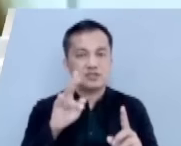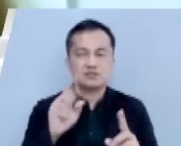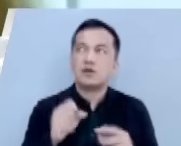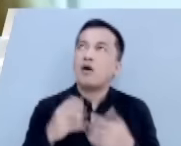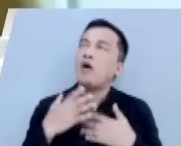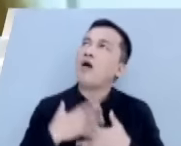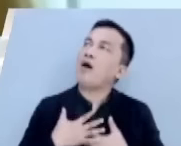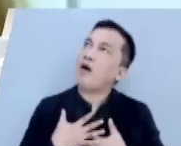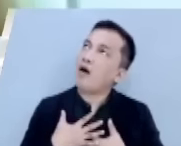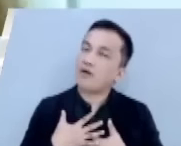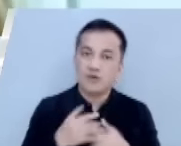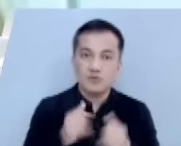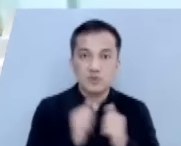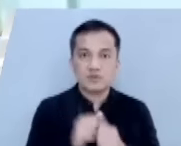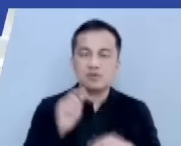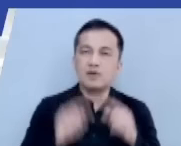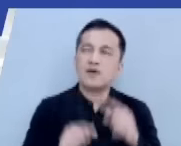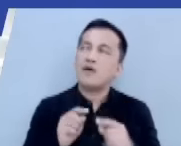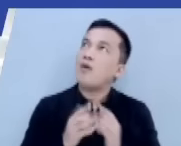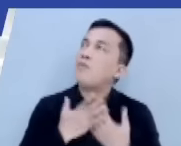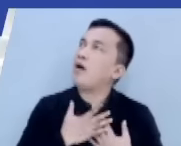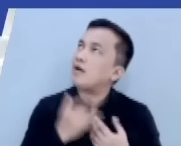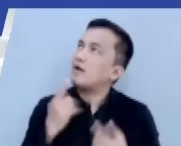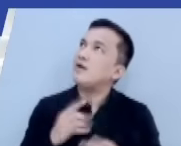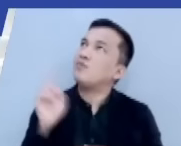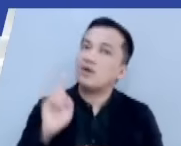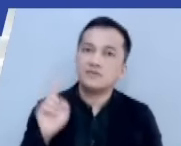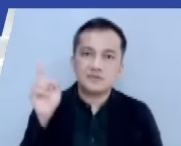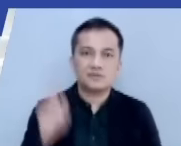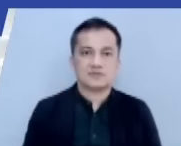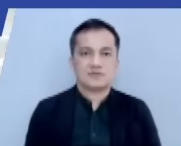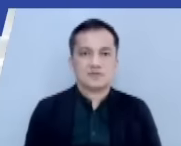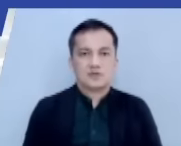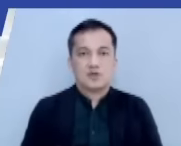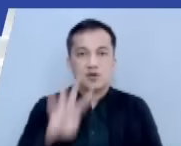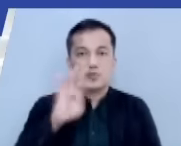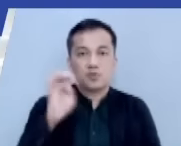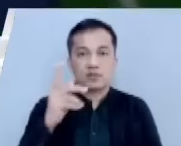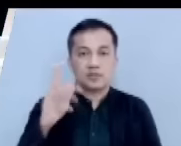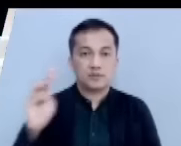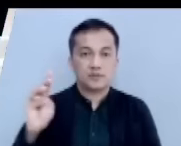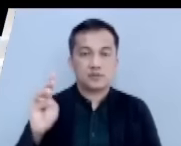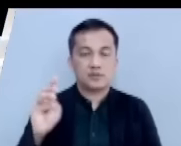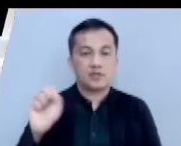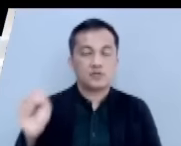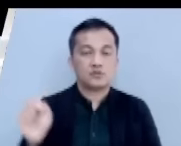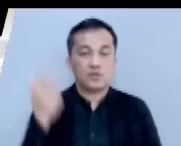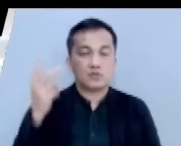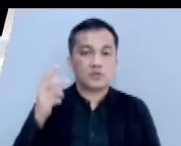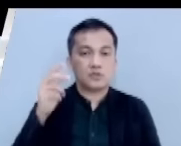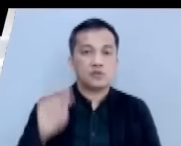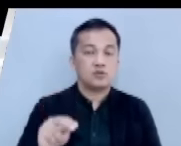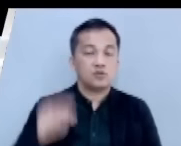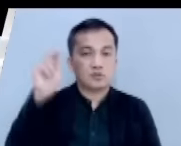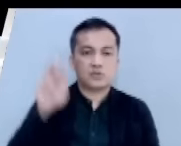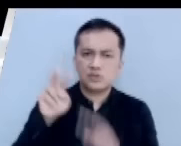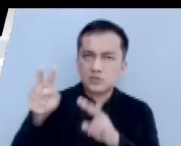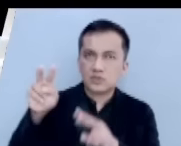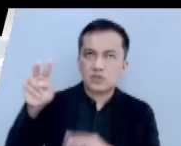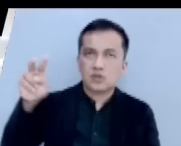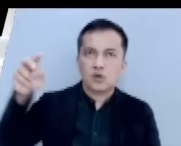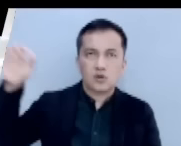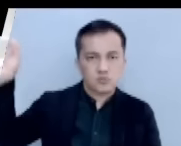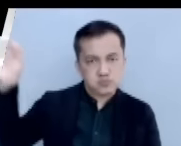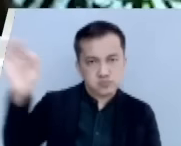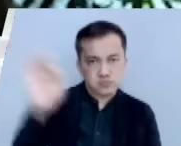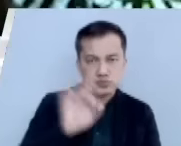friends, we're like, oh my God, what's that? Mahigit 400 kilometers naman mula sa Surigao del Norte, naispatan daw ang misteryosong diwanag dito sa Cebu.